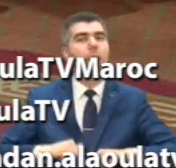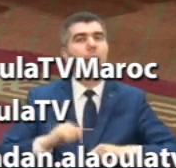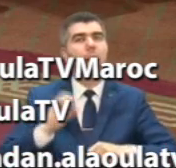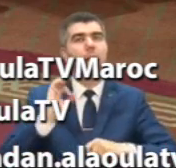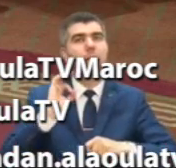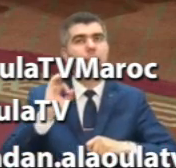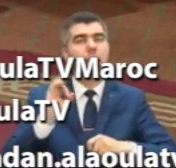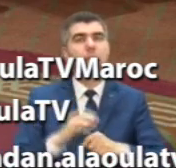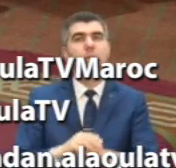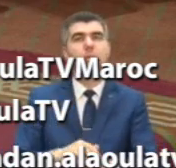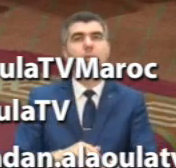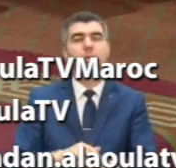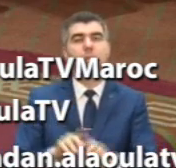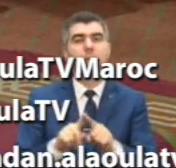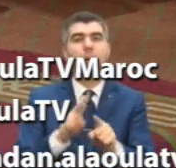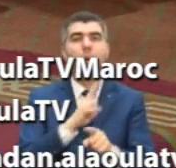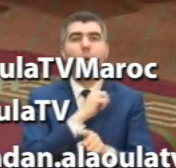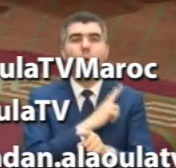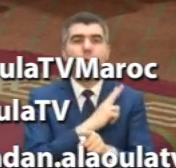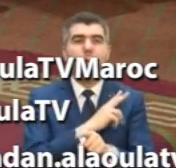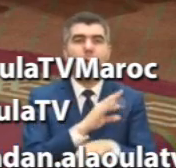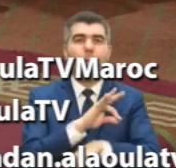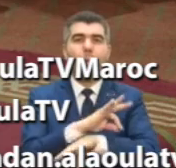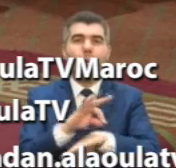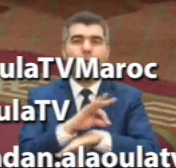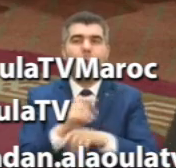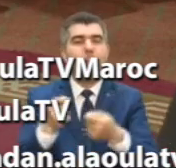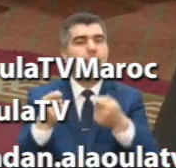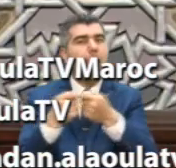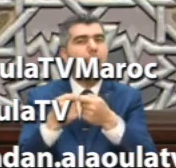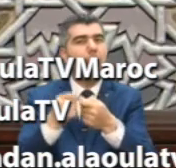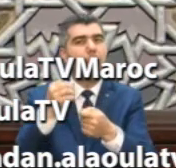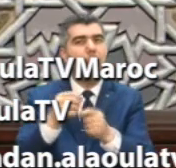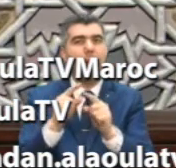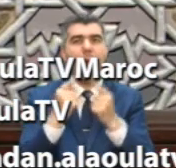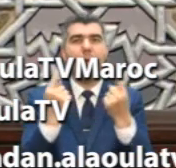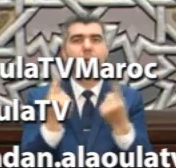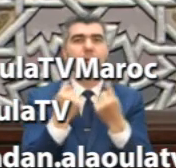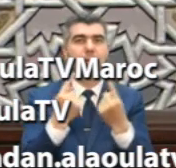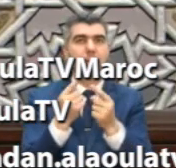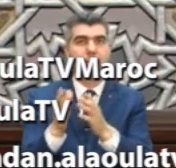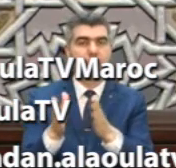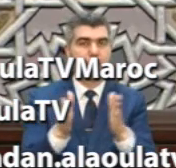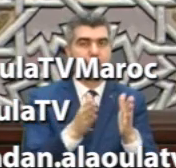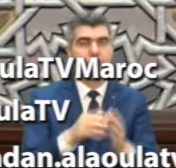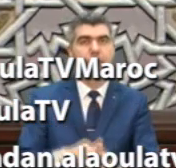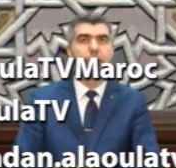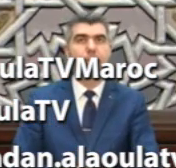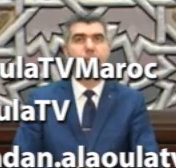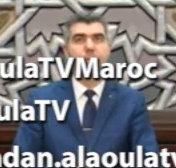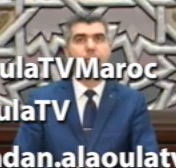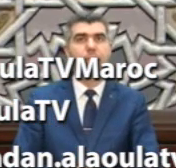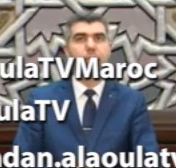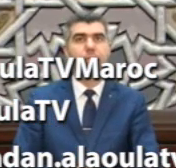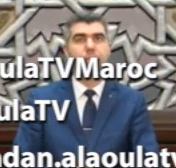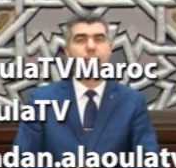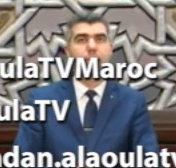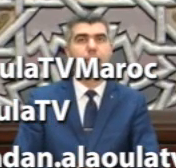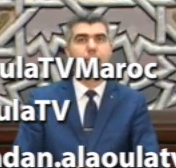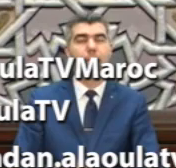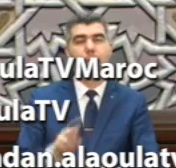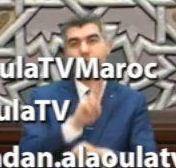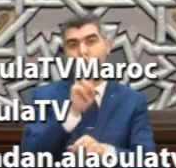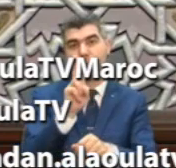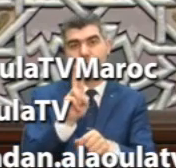عند الاساتذه في الوظيفه العموميه. وشكرا. شكرا السيد الوزير. اخر سؤال في ملف